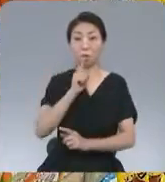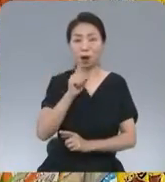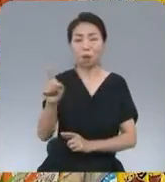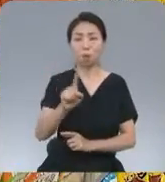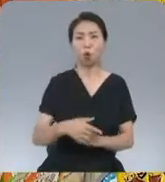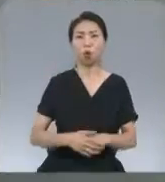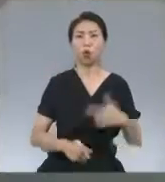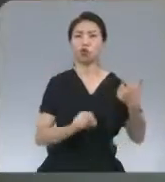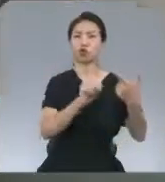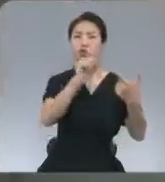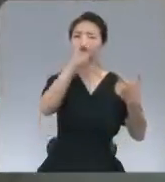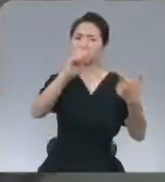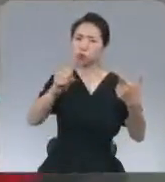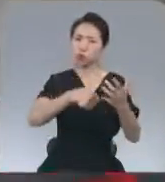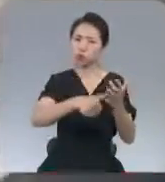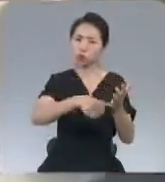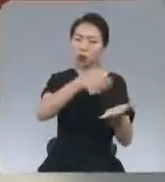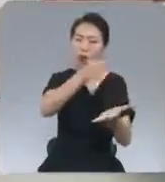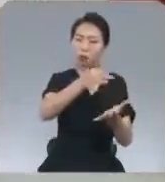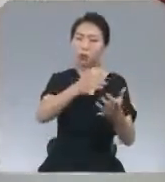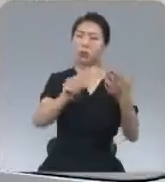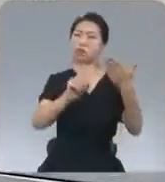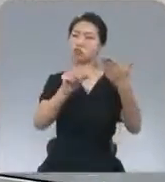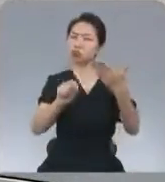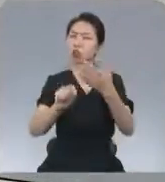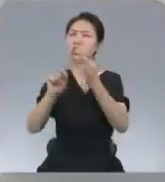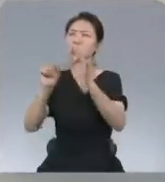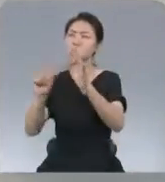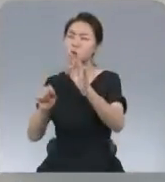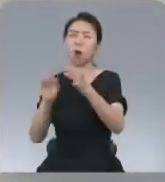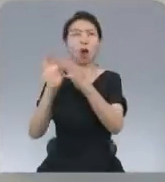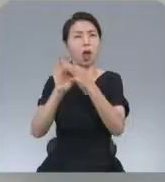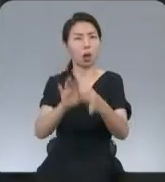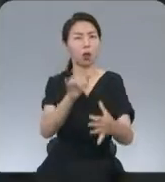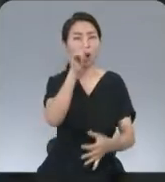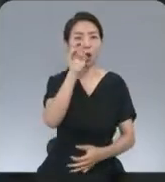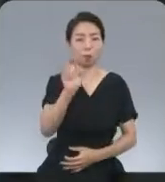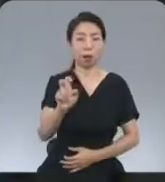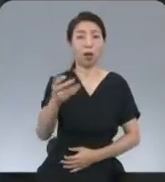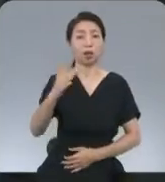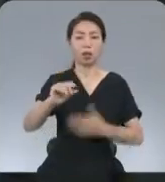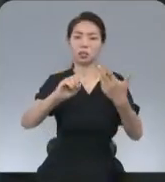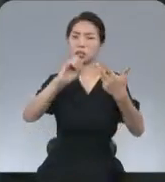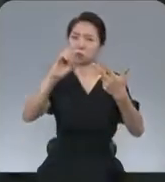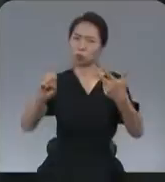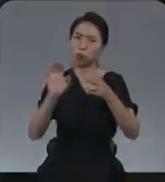большой двадцатки а также с министром финансов сша джанет йеллен